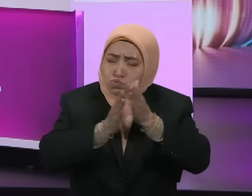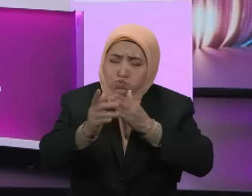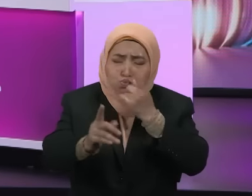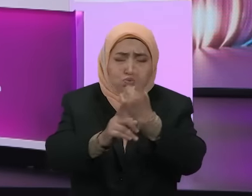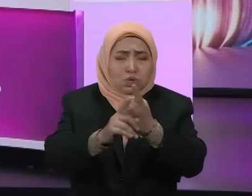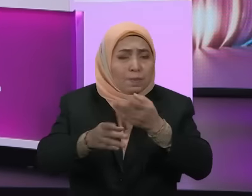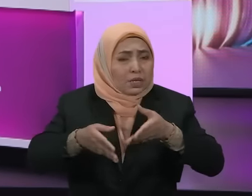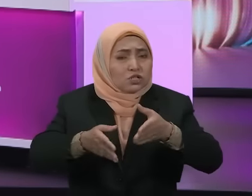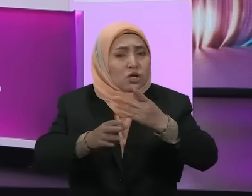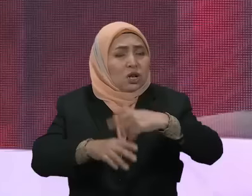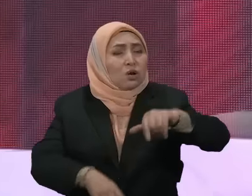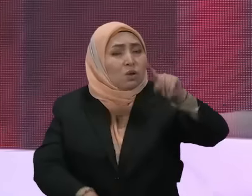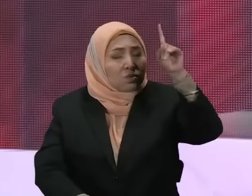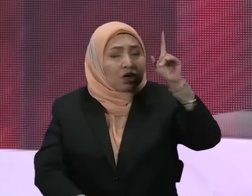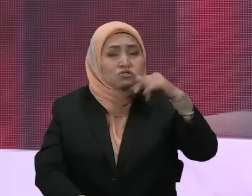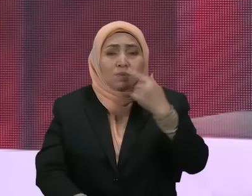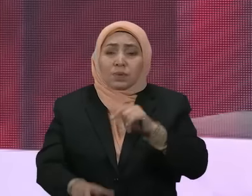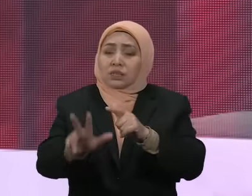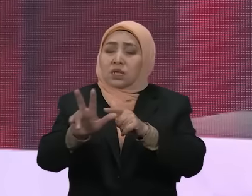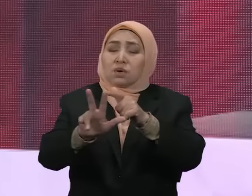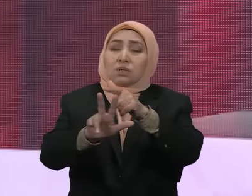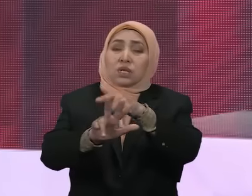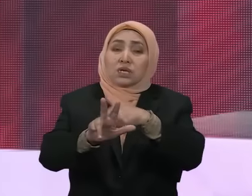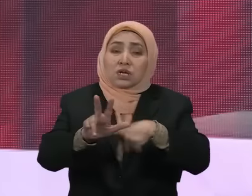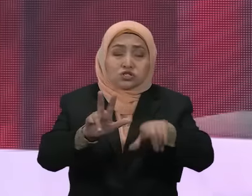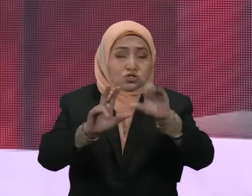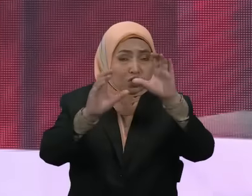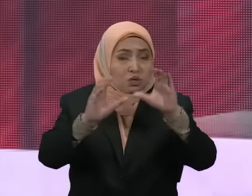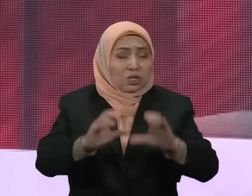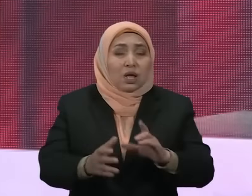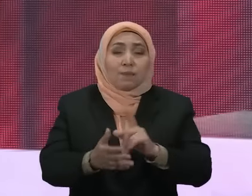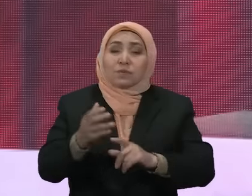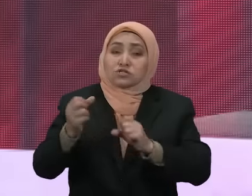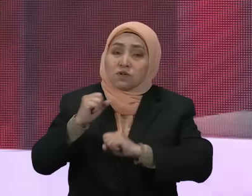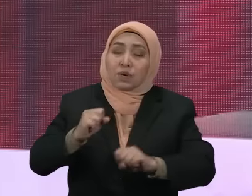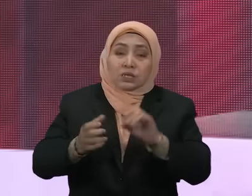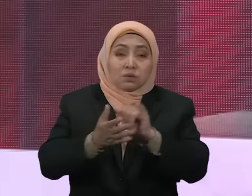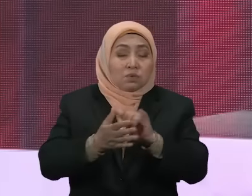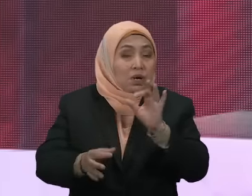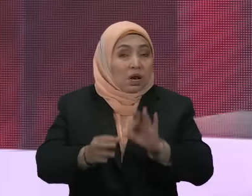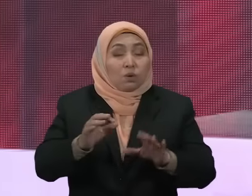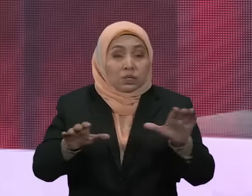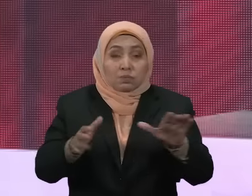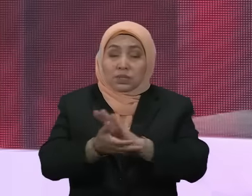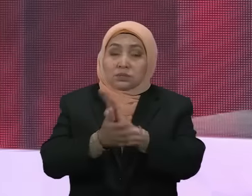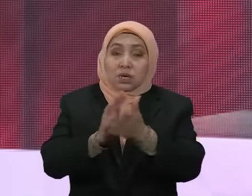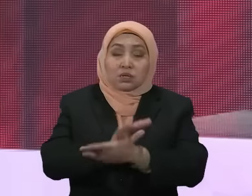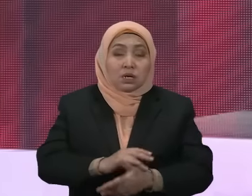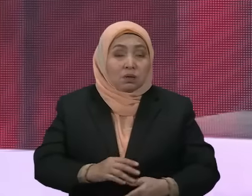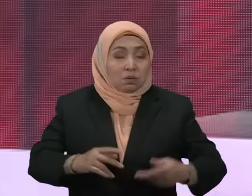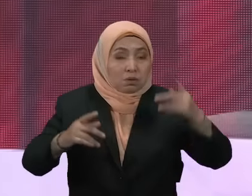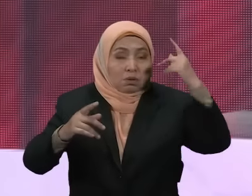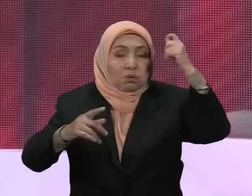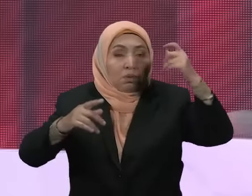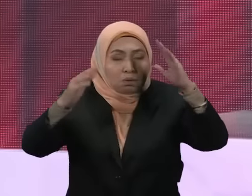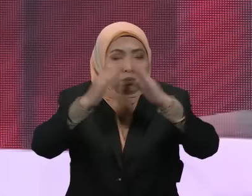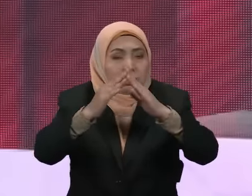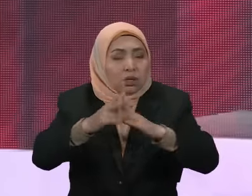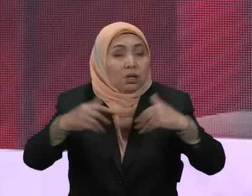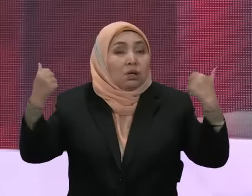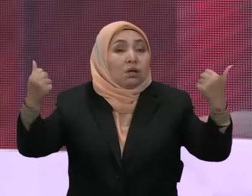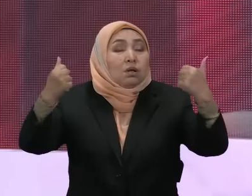jalan Allah Subhanahu Wa Taala. Siapa tiga orang ini ataupun tiga ciri ini, apa sifatnya? Iaitu kalau dia menjadi host, dia menjadi